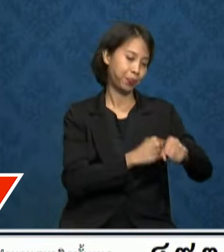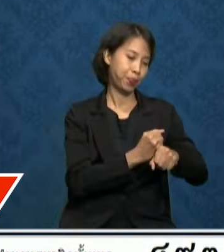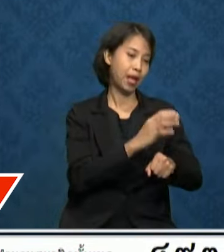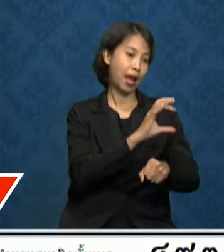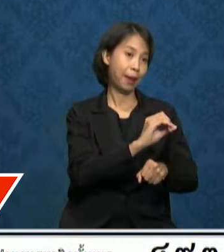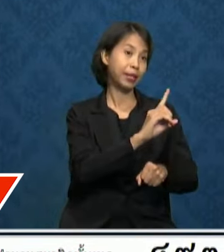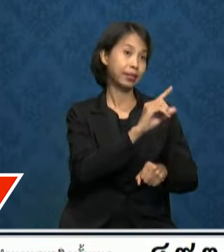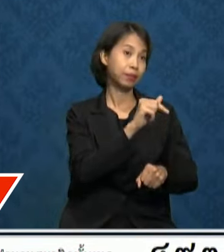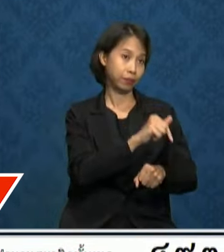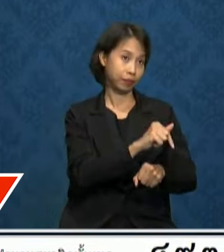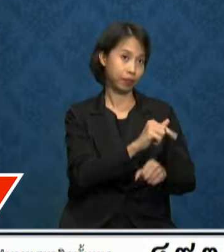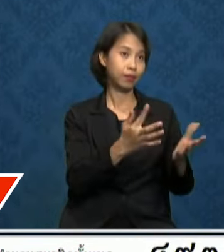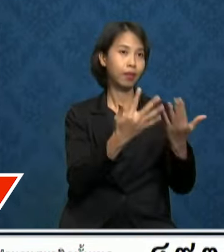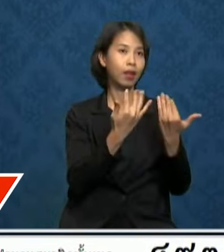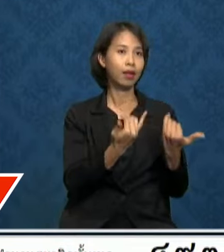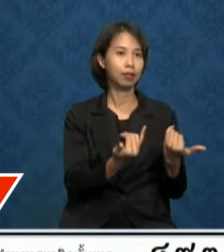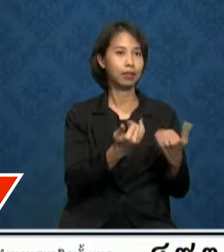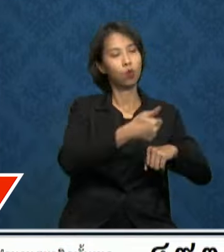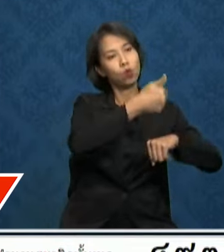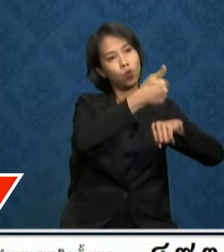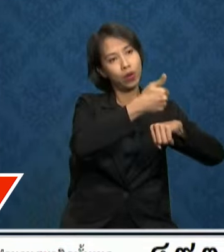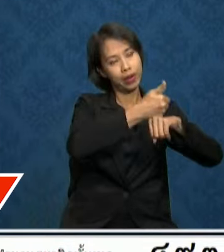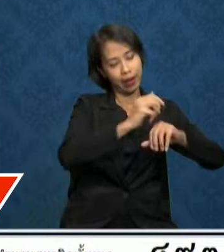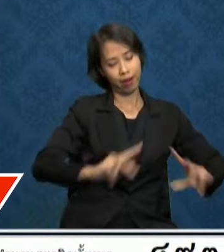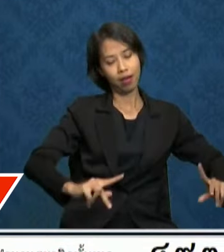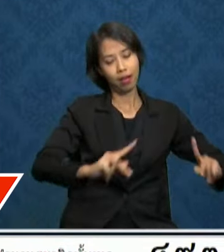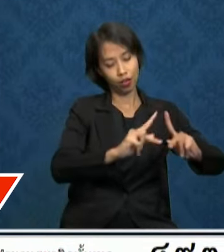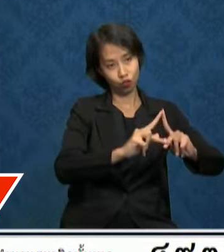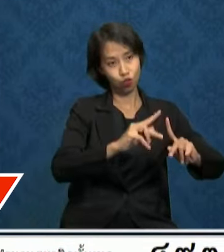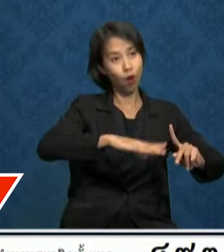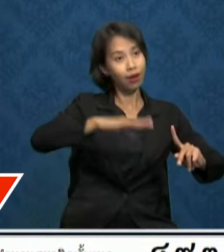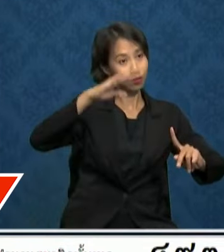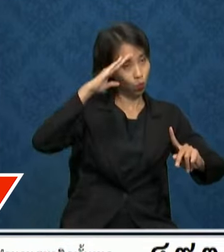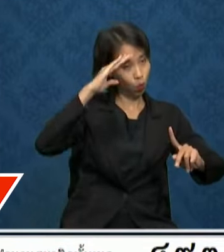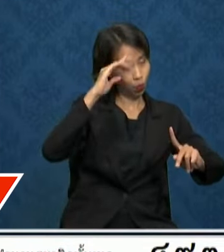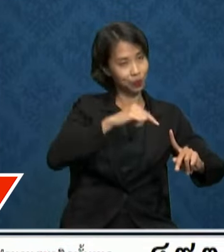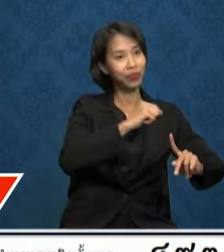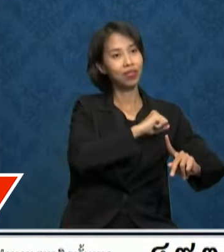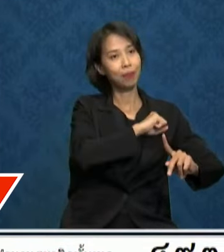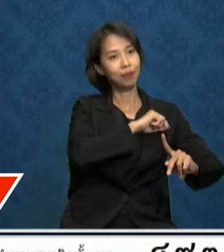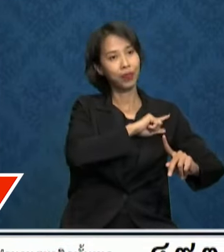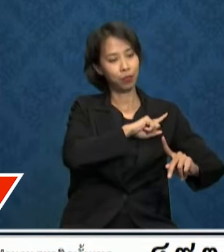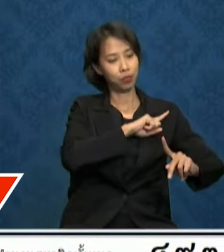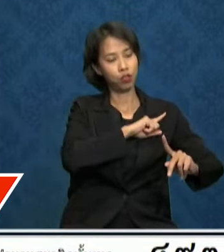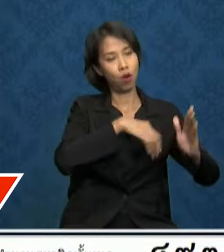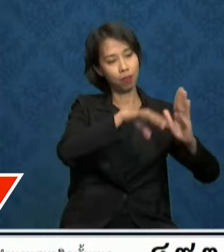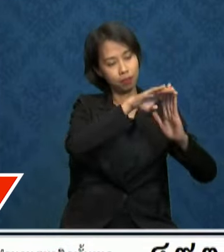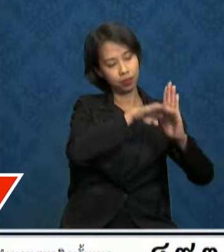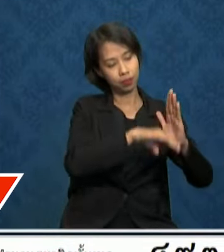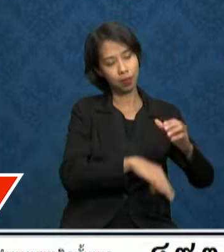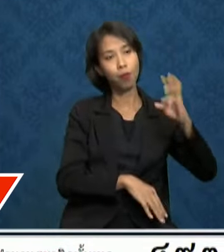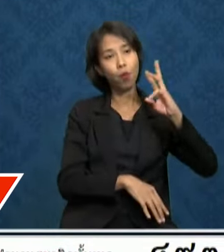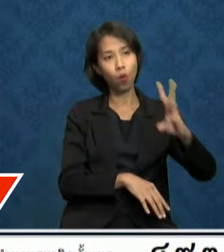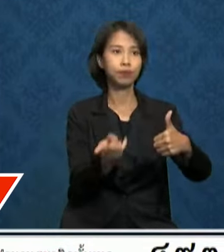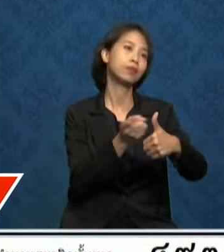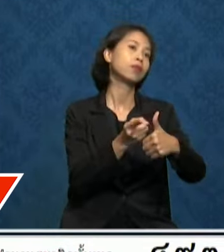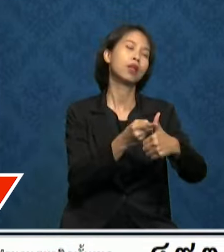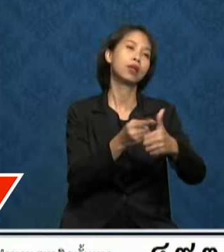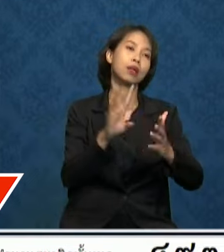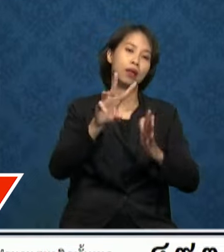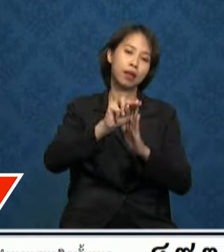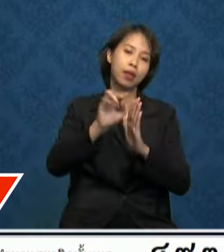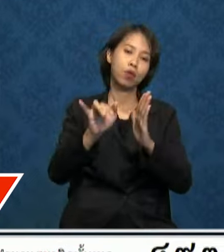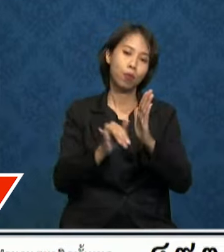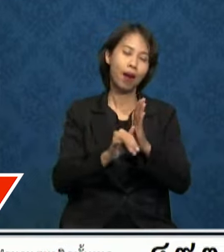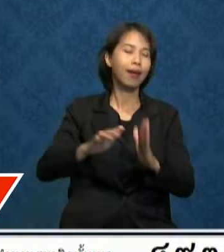นี่คือสิ่งที่รัฐมนตรีกระทรวงกลาโหมต้องดำเนินการตามมติของสภากลาโหมก็จะประกอบไปด้วย6ข้อข้อที่1นโยบายการก็ไม่ต้อง